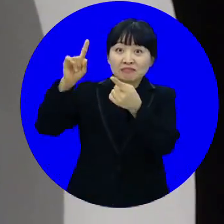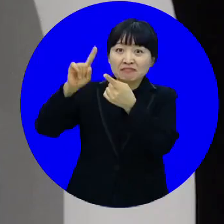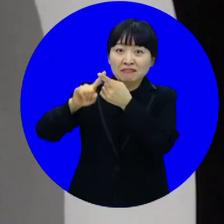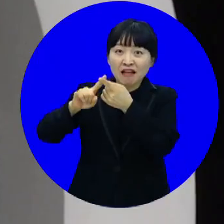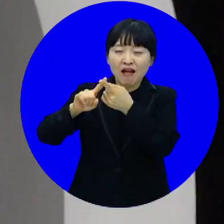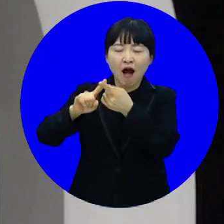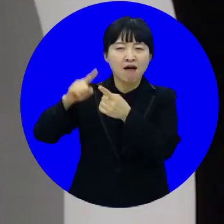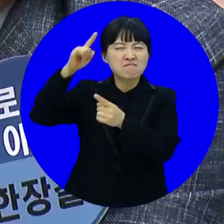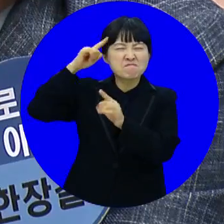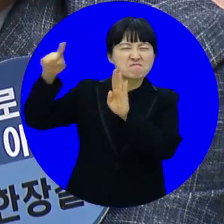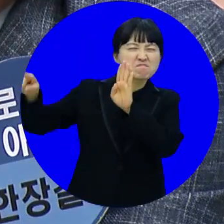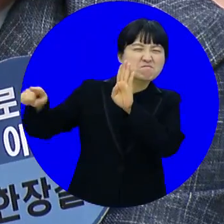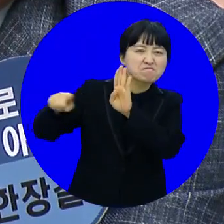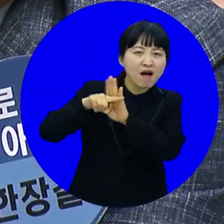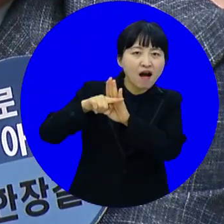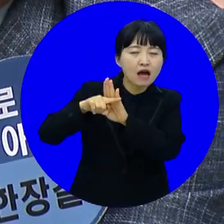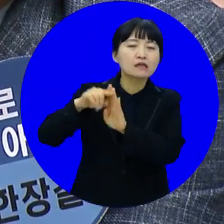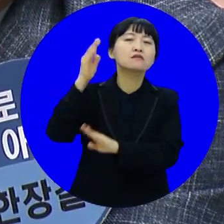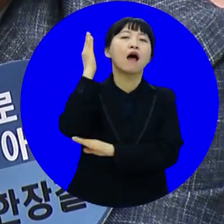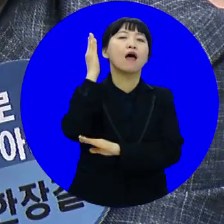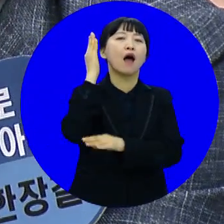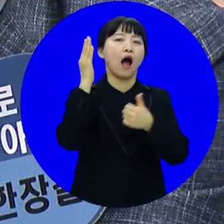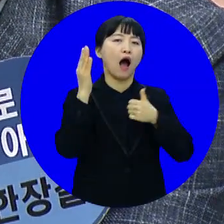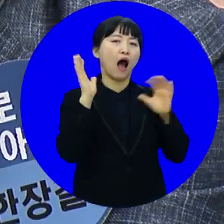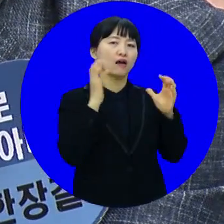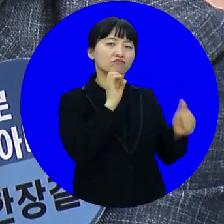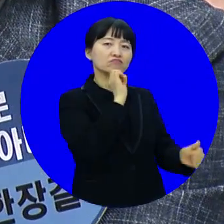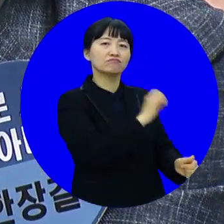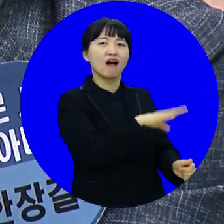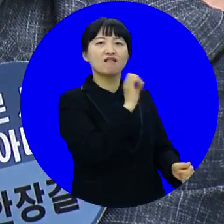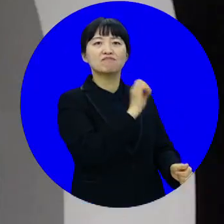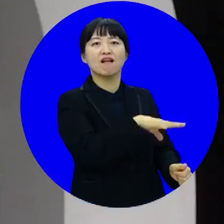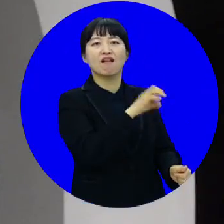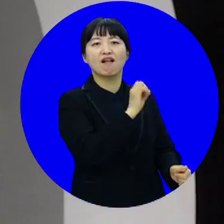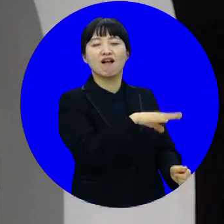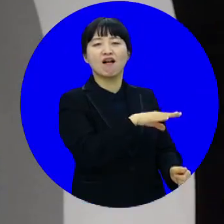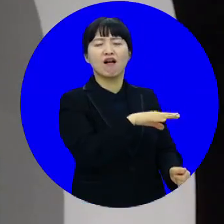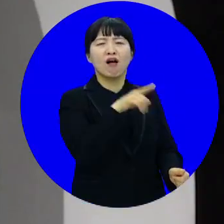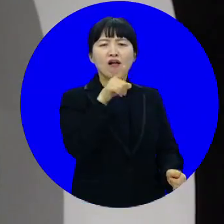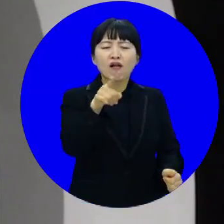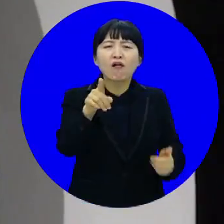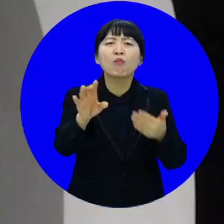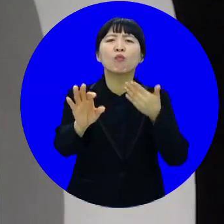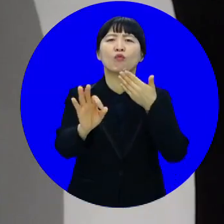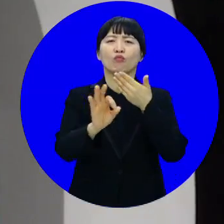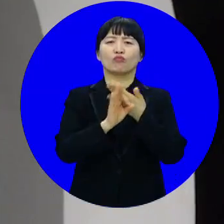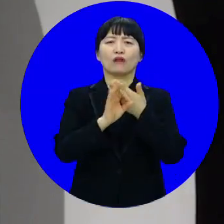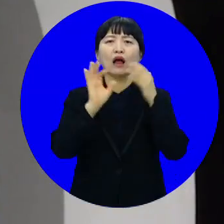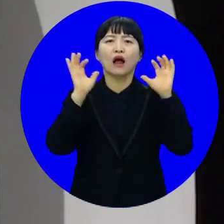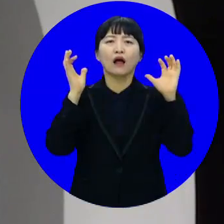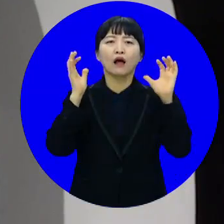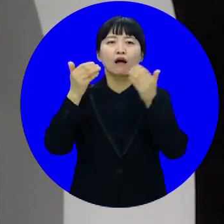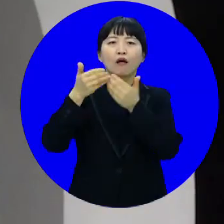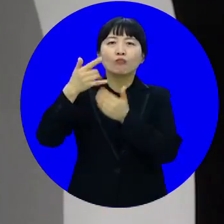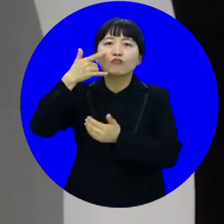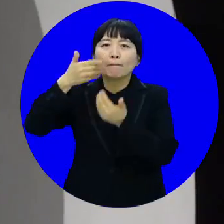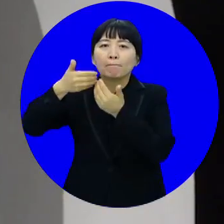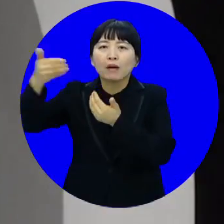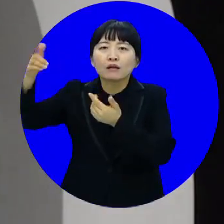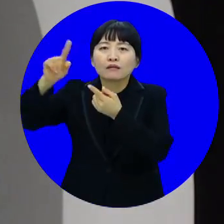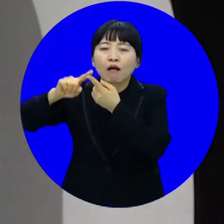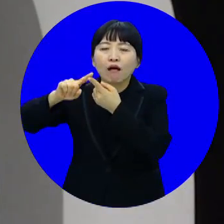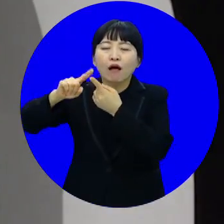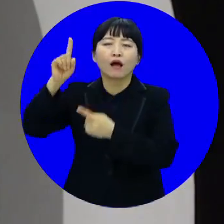그 사람에 대한 좀 부정적인 이야기, 흉들을 좀 많이 보게 되시죠. 그러다 보면 아이는 떠나간 부모에